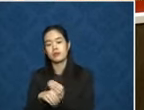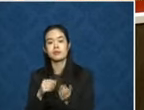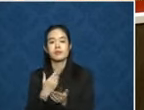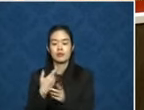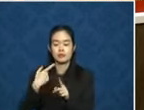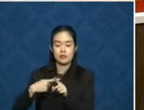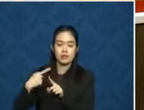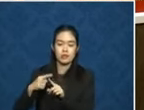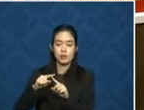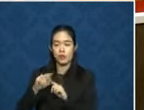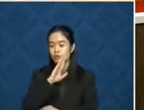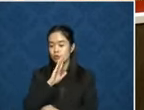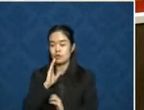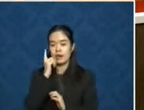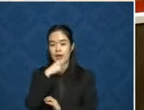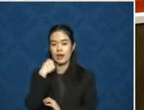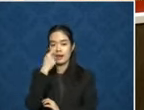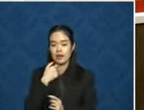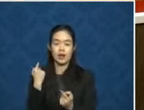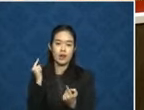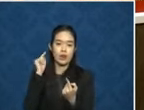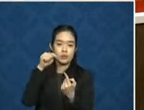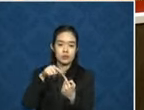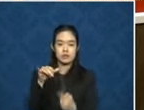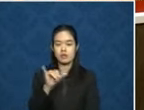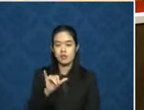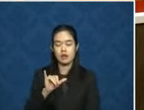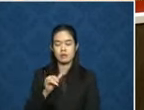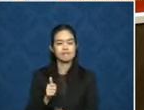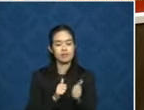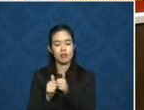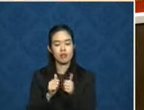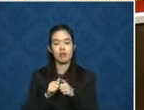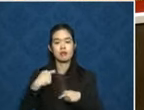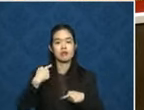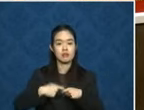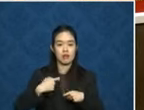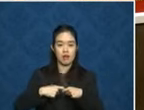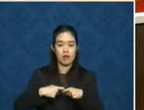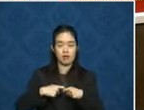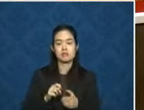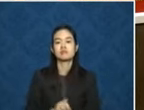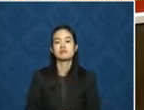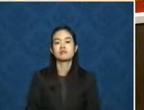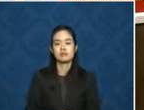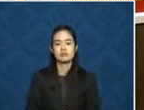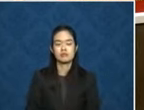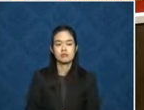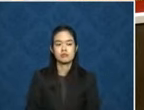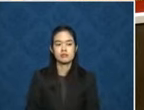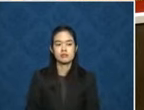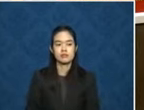แต่ผู้ที่ไม่สามารถเข้าถึง AI ก็จะไม่สามารถแข่งขันได้มีความเสี่ยงที่จะถูกทิ้งไว้ข้างหลัง